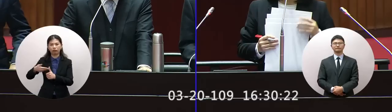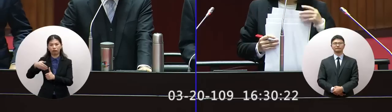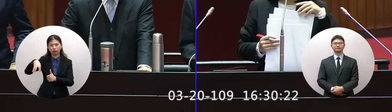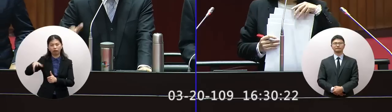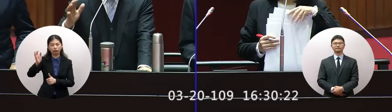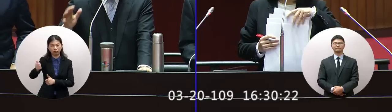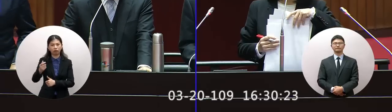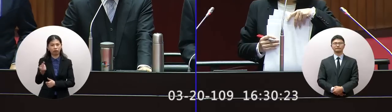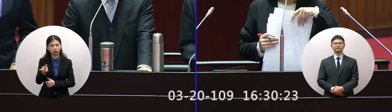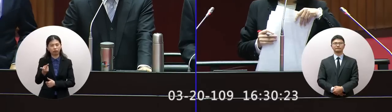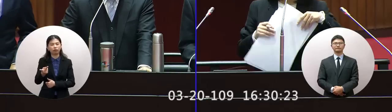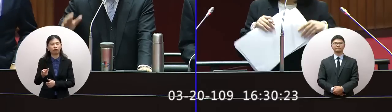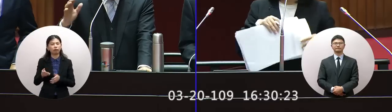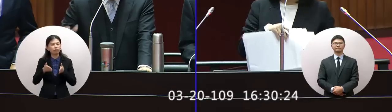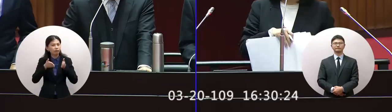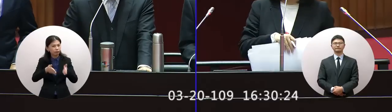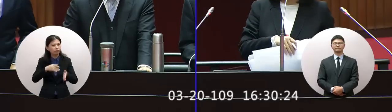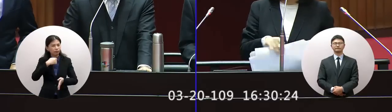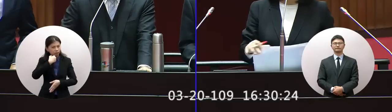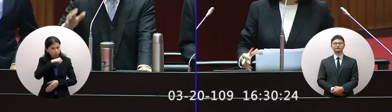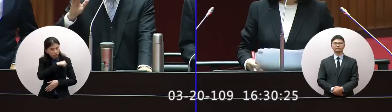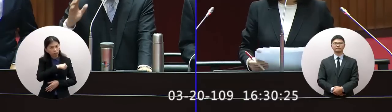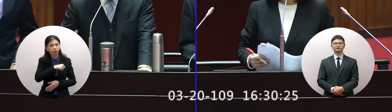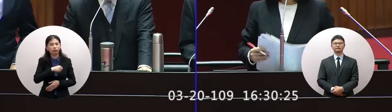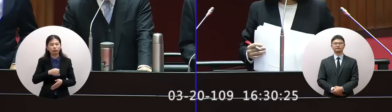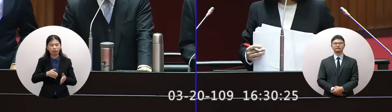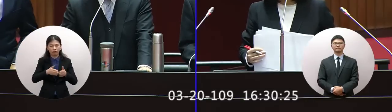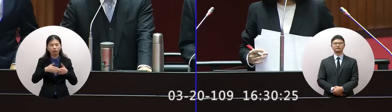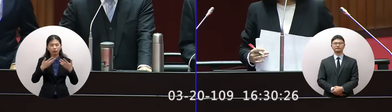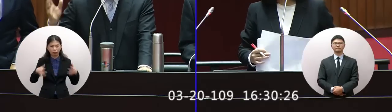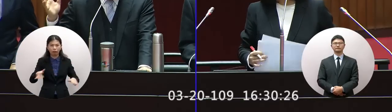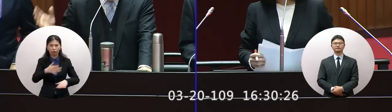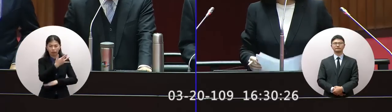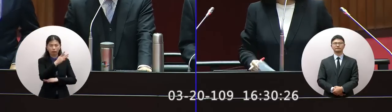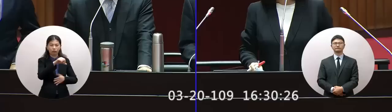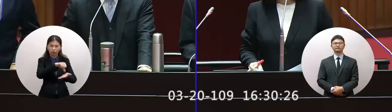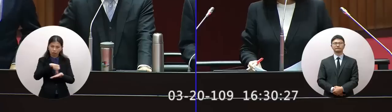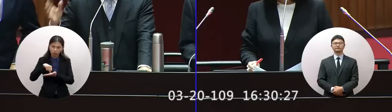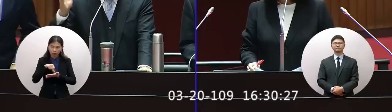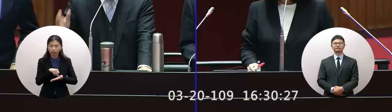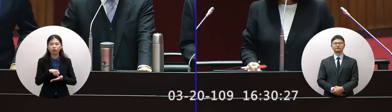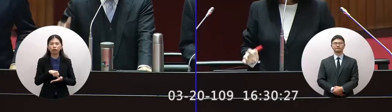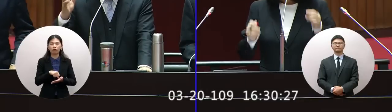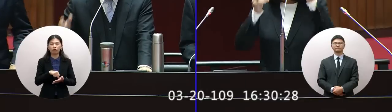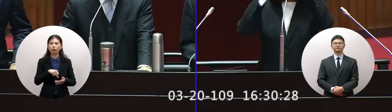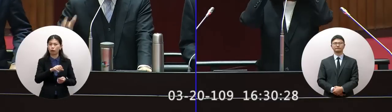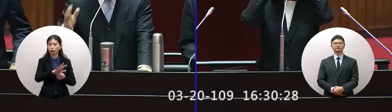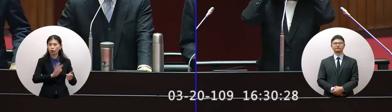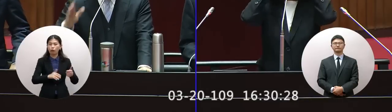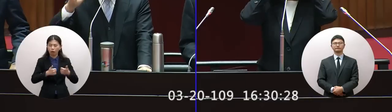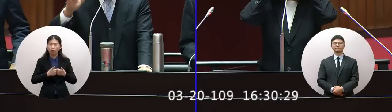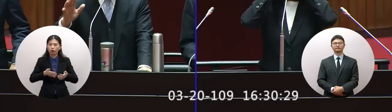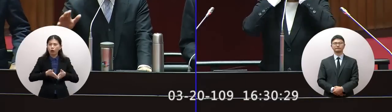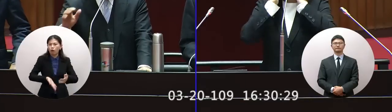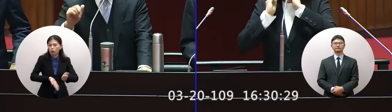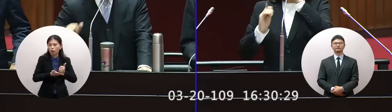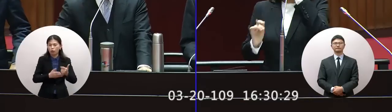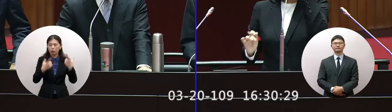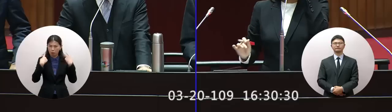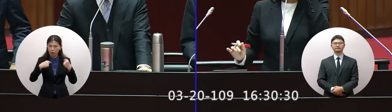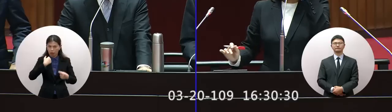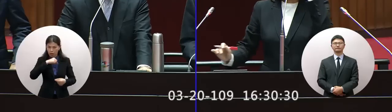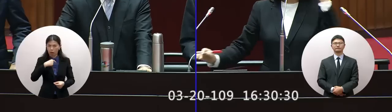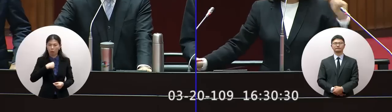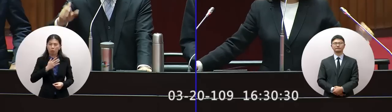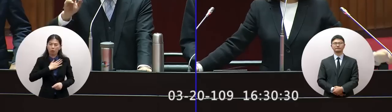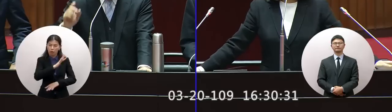来就台湾应该要多种树，尤其是农委会应该鼓励种原生种的